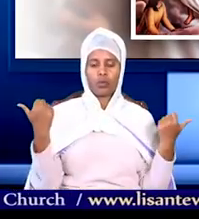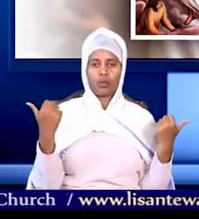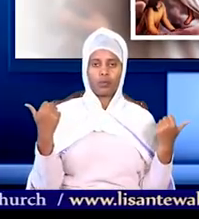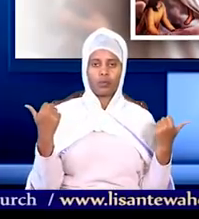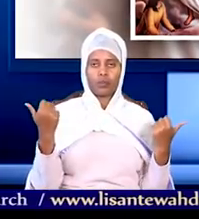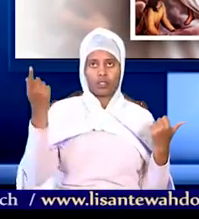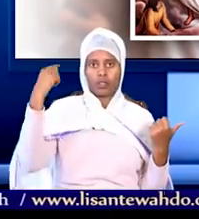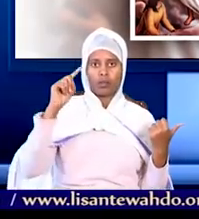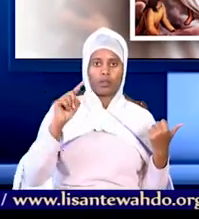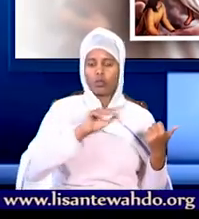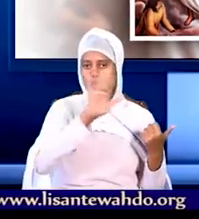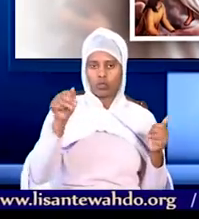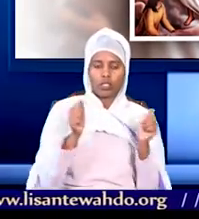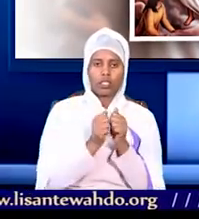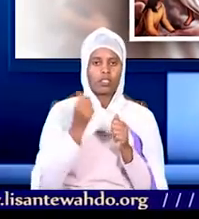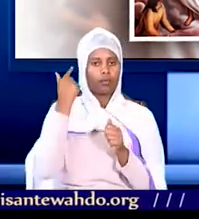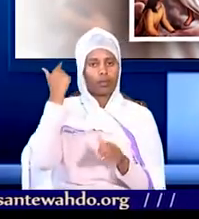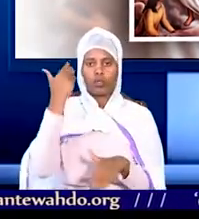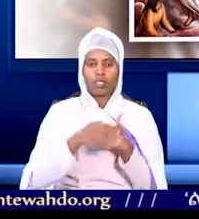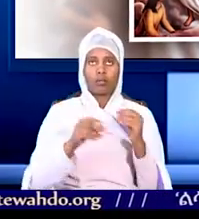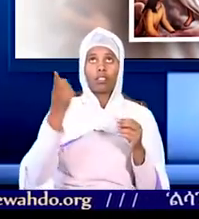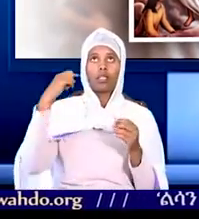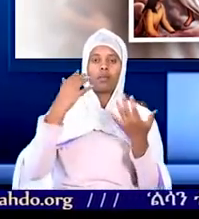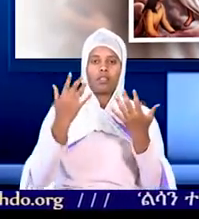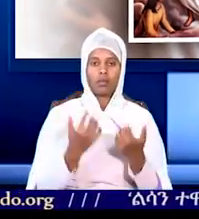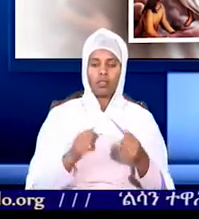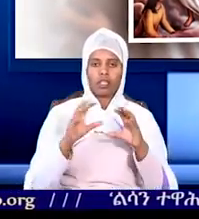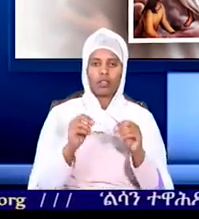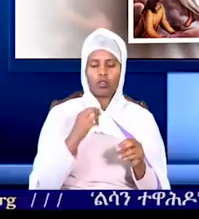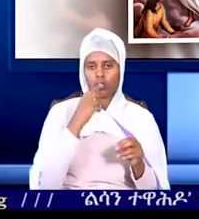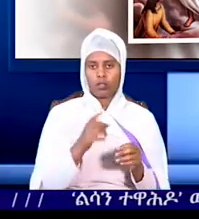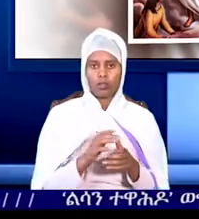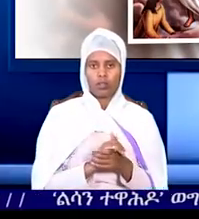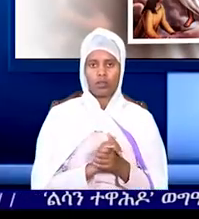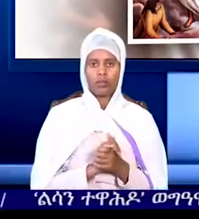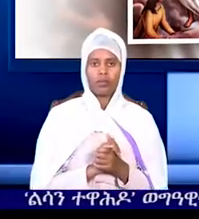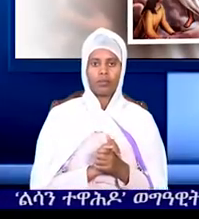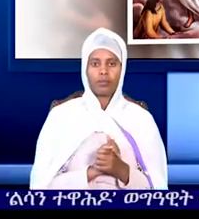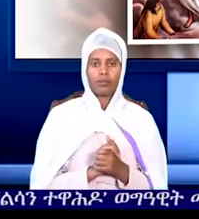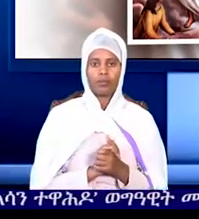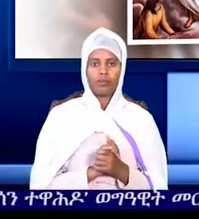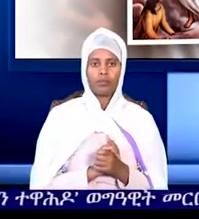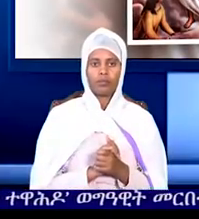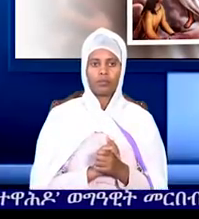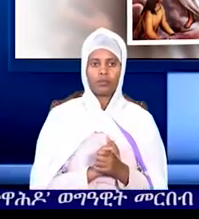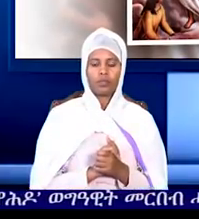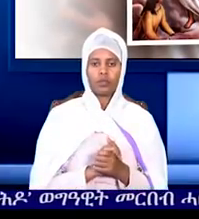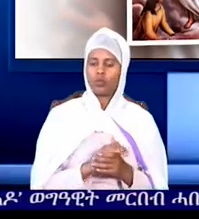ቆርኔሌዎስ ቆርኔሌዎስ ምፅዋትካን ፀሎትካን ሰሚርልካ እግዚኣብሔር ተቐቢልልካ ኩሉ እንሆ